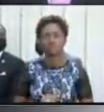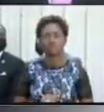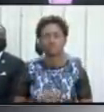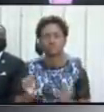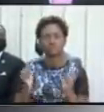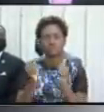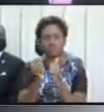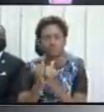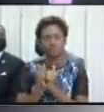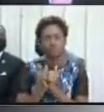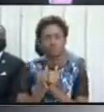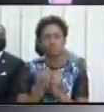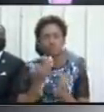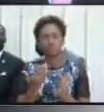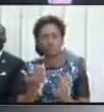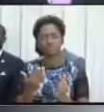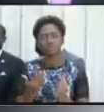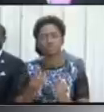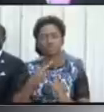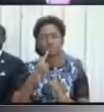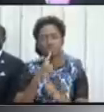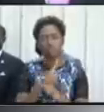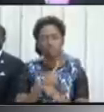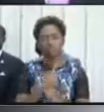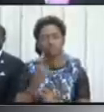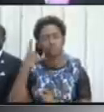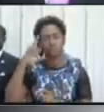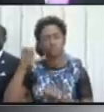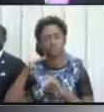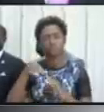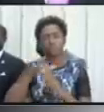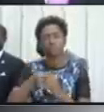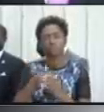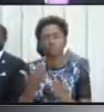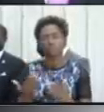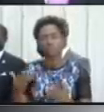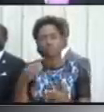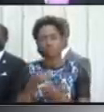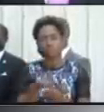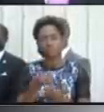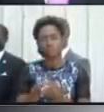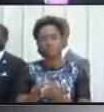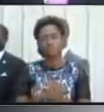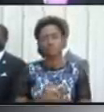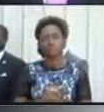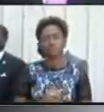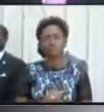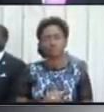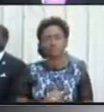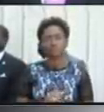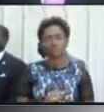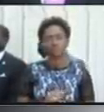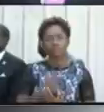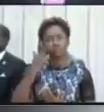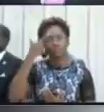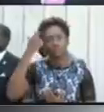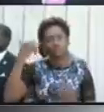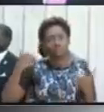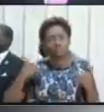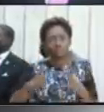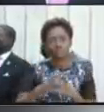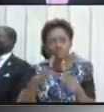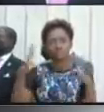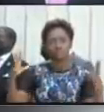Avec bon genre d'outils légaux qu'a fait dans le système financier parce que dans pile